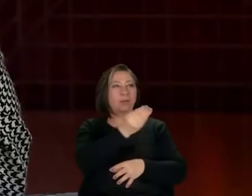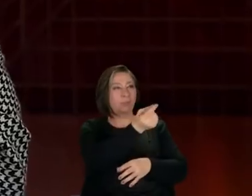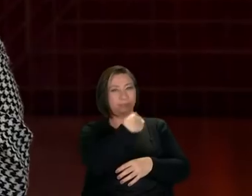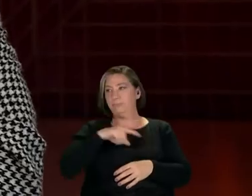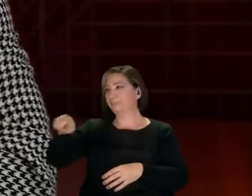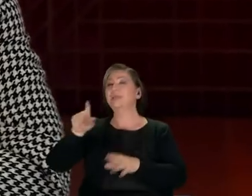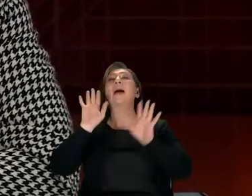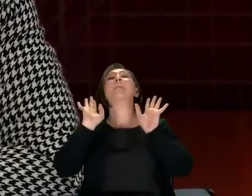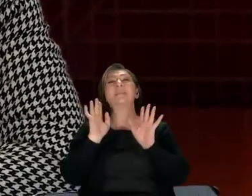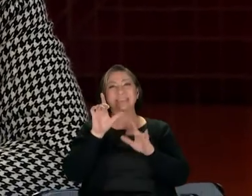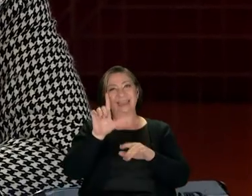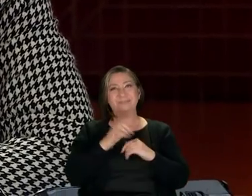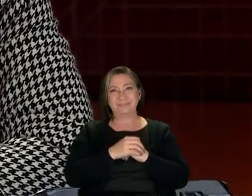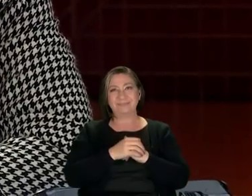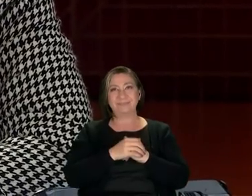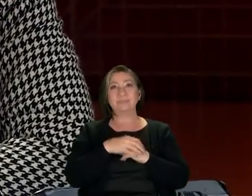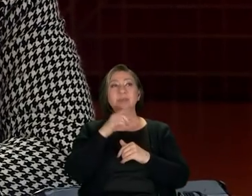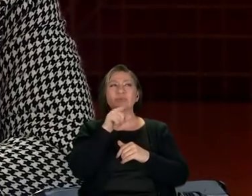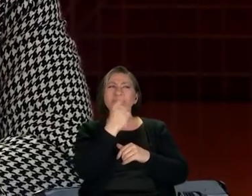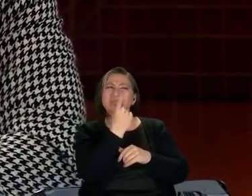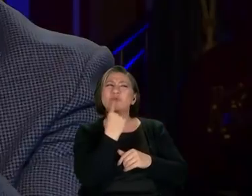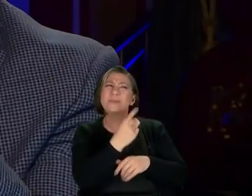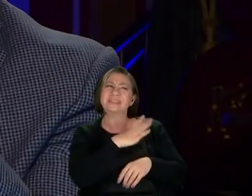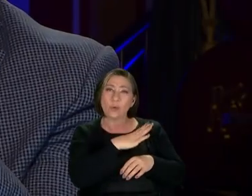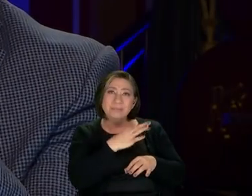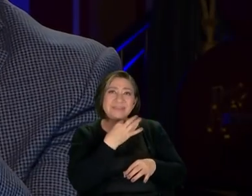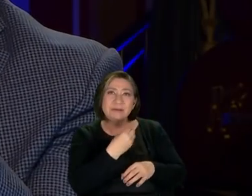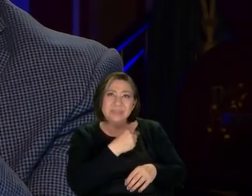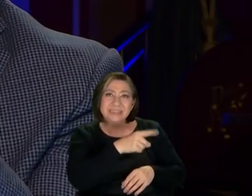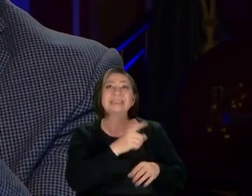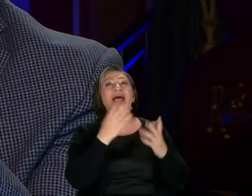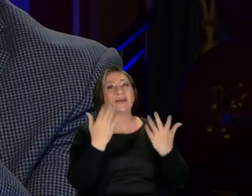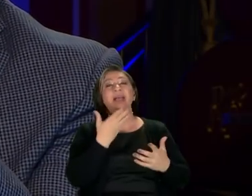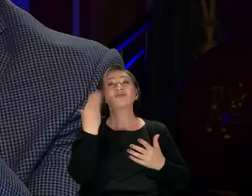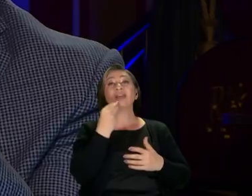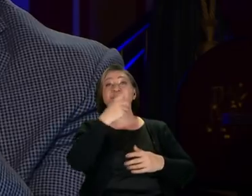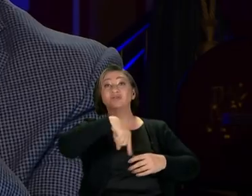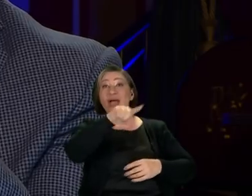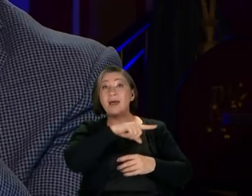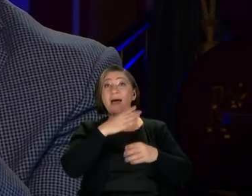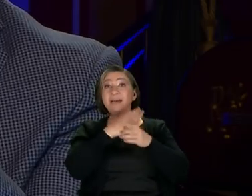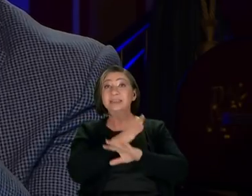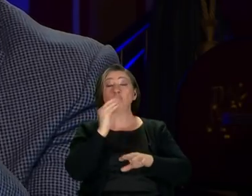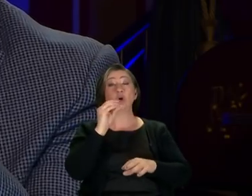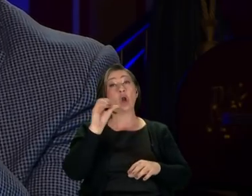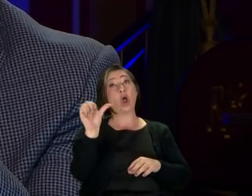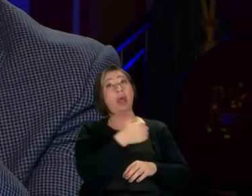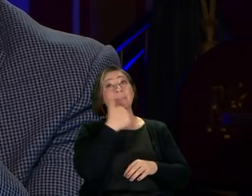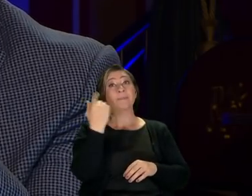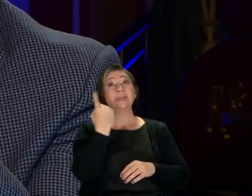azından buna dikkat etmeleri gerekiyor. Burada bir şey söyleyebilirim. Lütfen efendim. Şimdi gençler aslında çok önemli